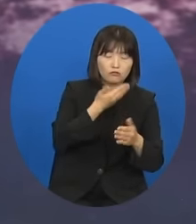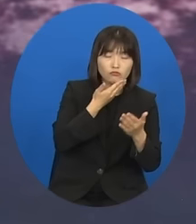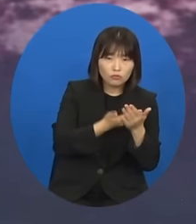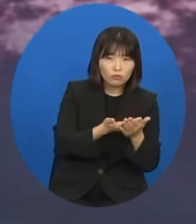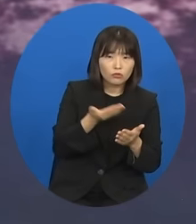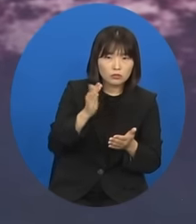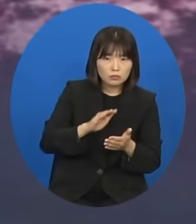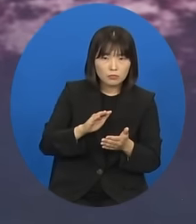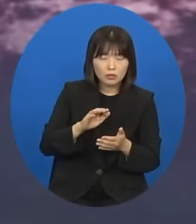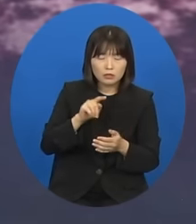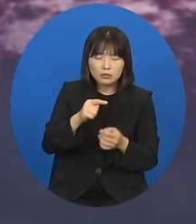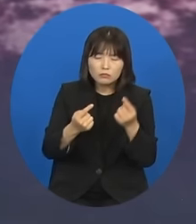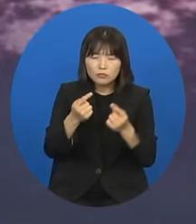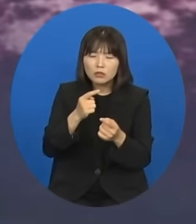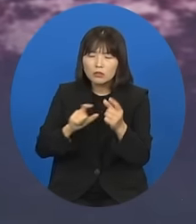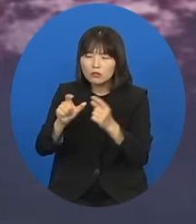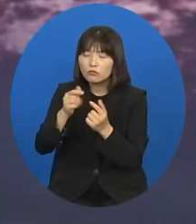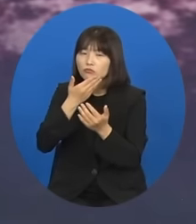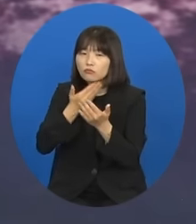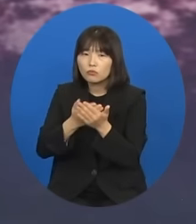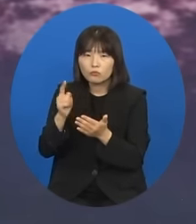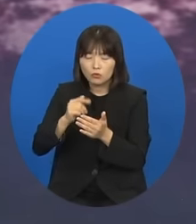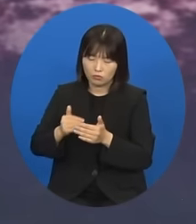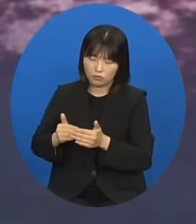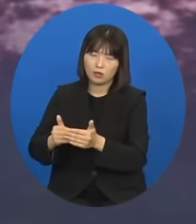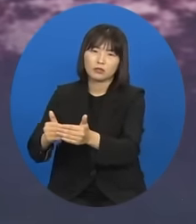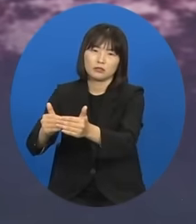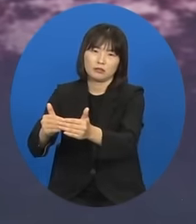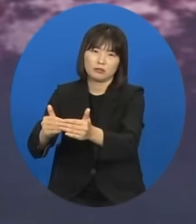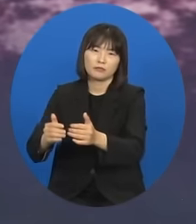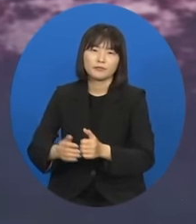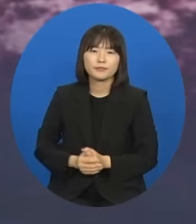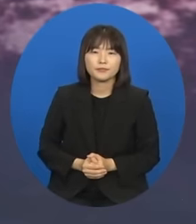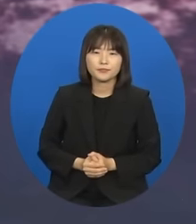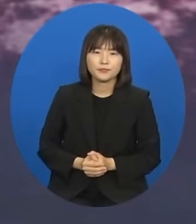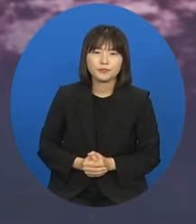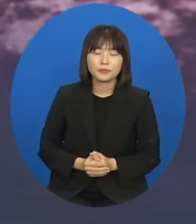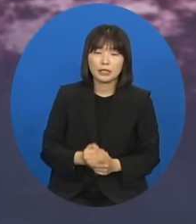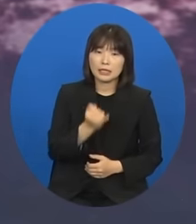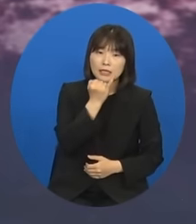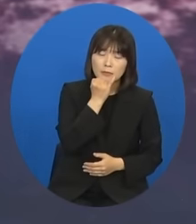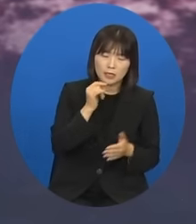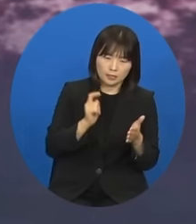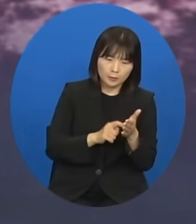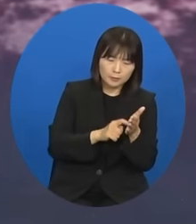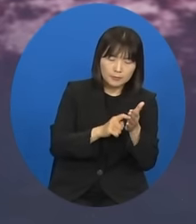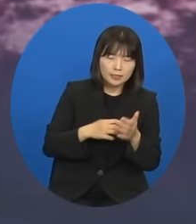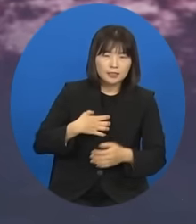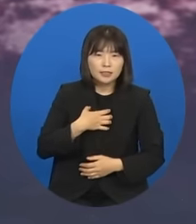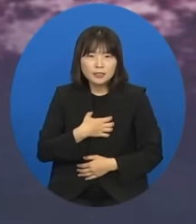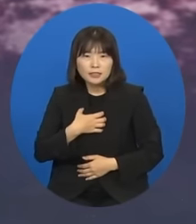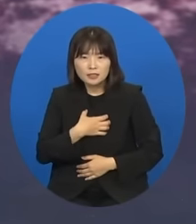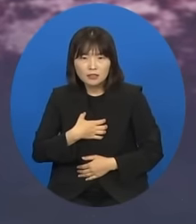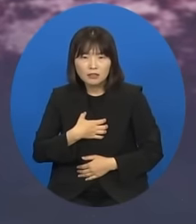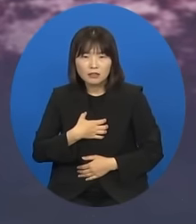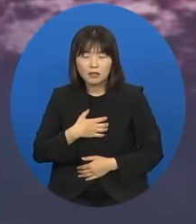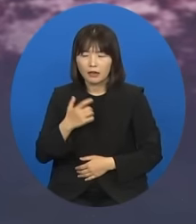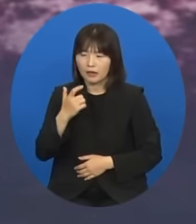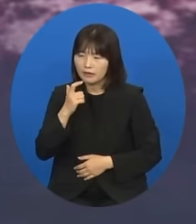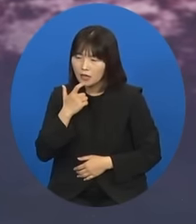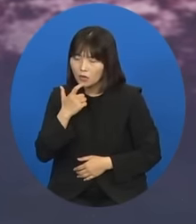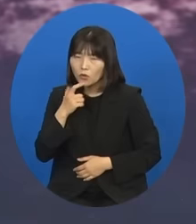것은 어쩌면 과정이라고 하는 것이죠 리브가의 조급함과 염려가 야곱으로 하여금